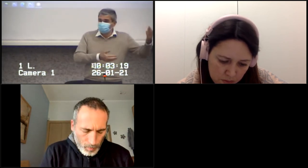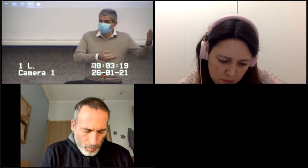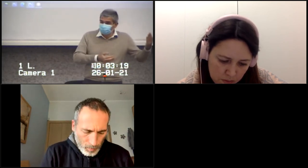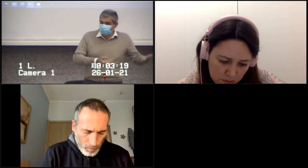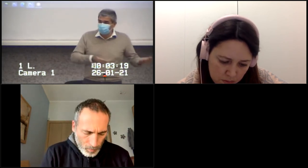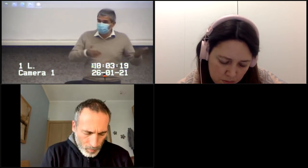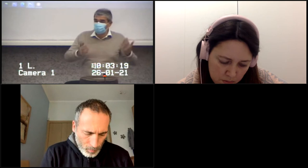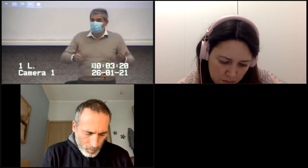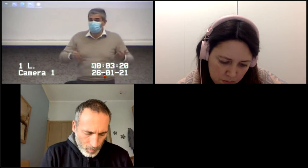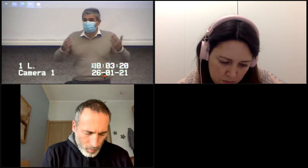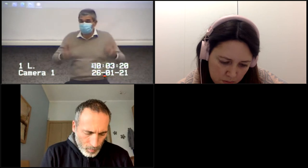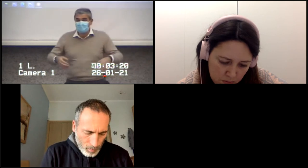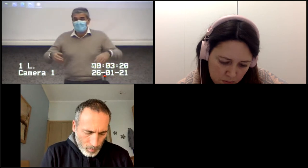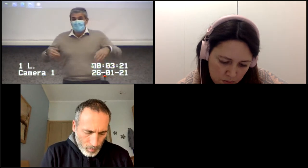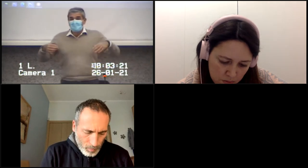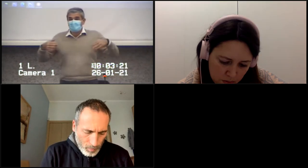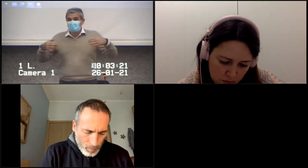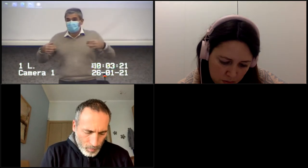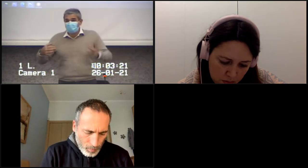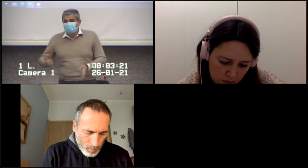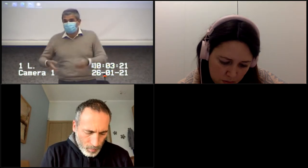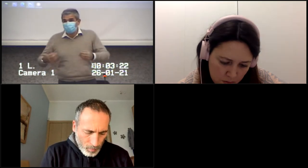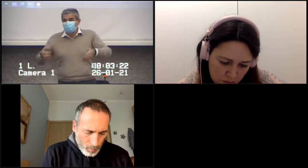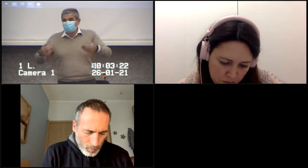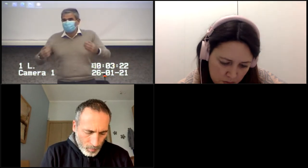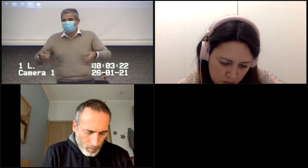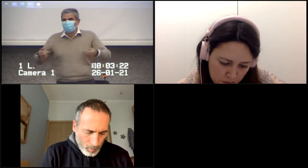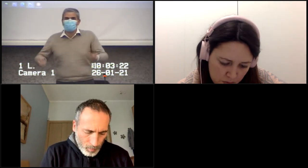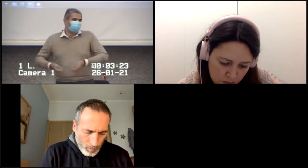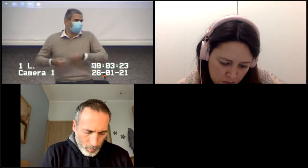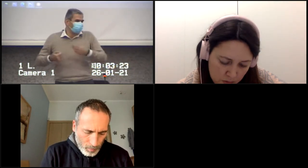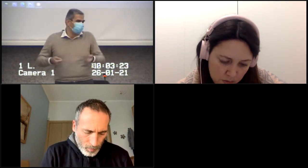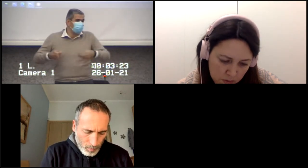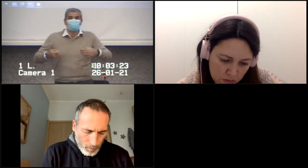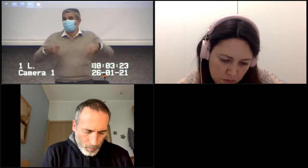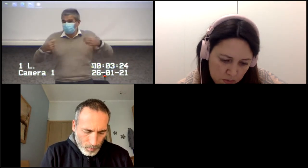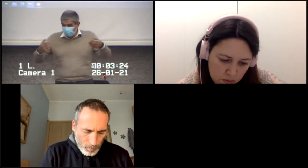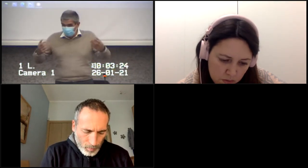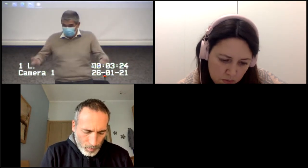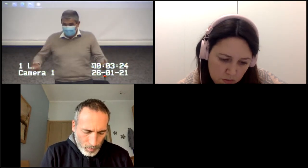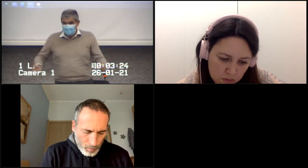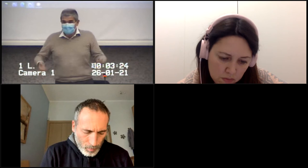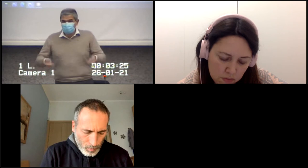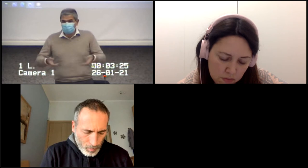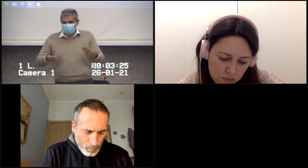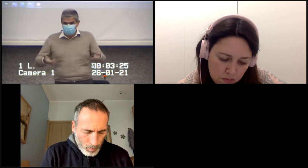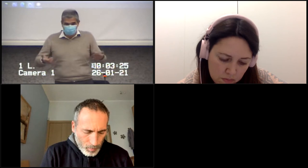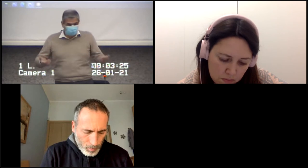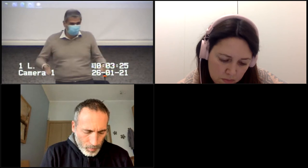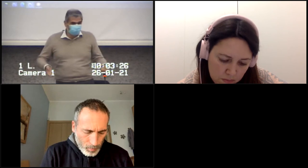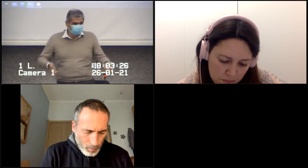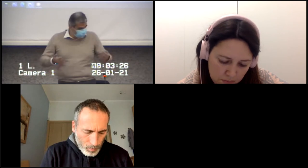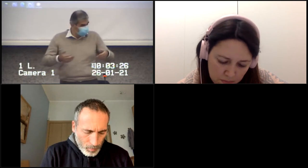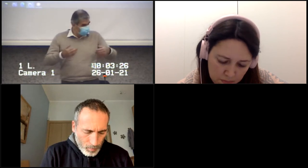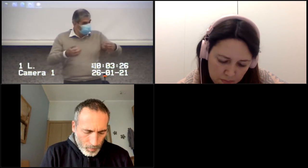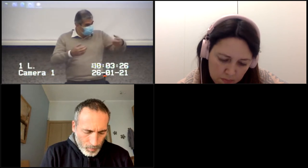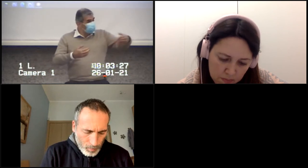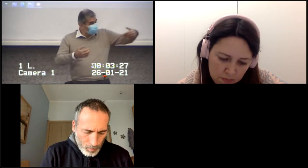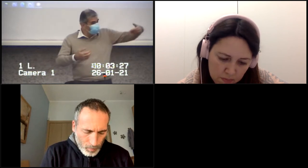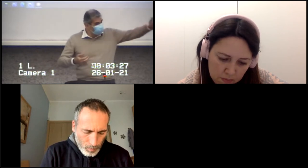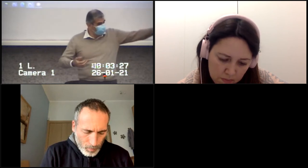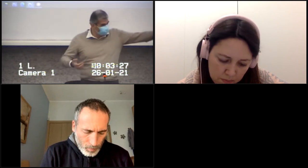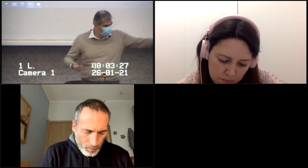uffici da quando sono arrivato, cioè quello di tecnicamente noi li chiamiamo gli adminicula, si chiamano giuridicamente, si